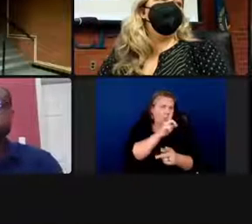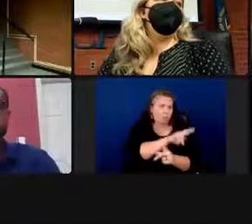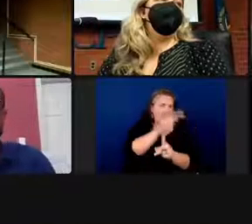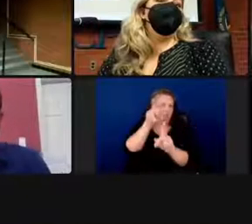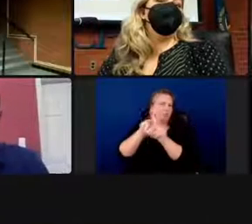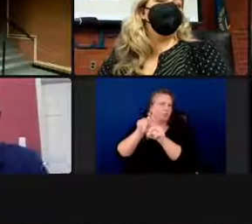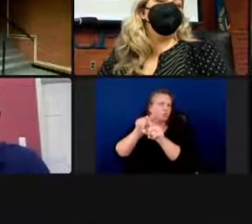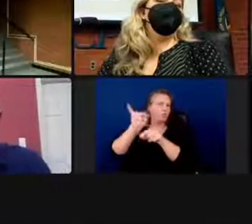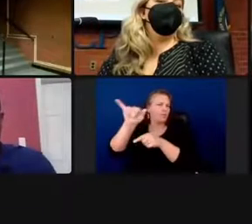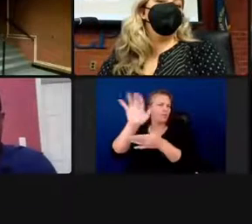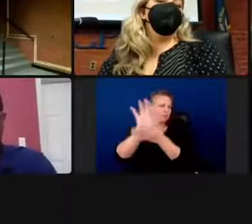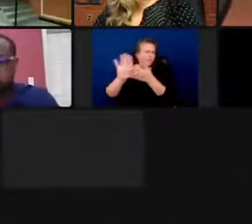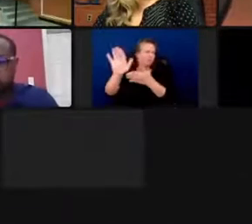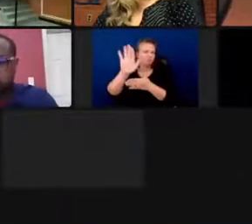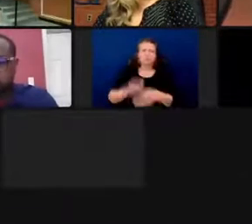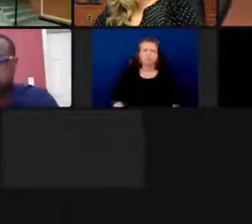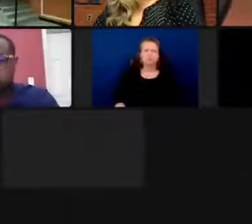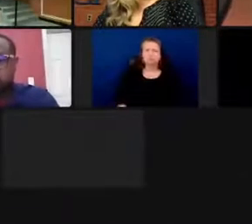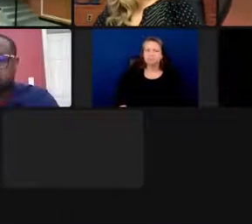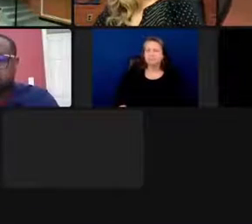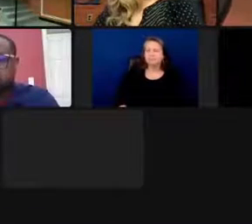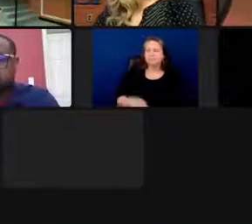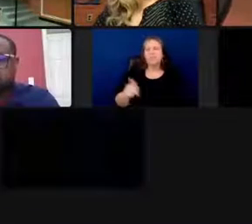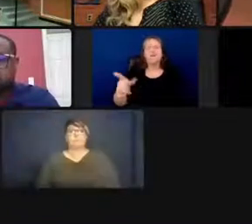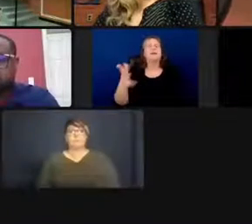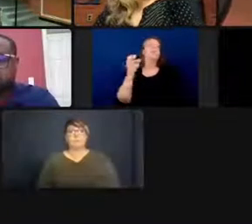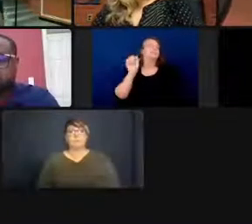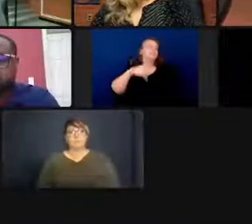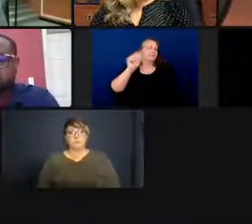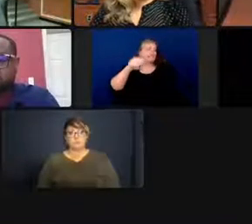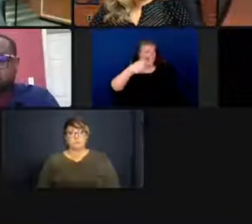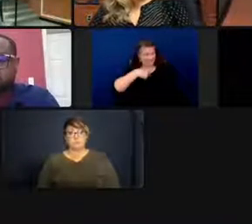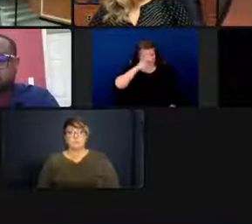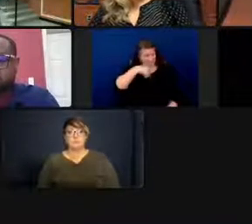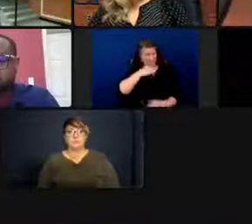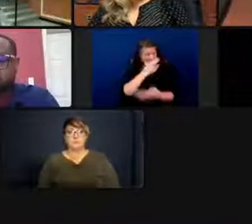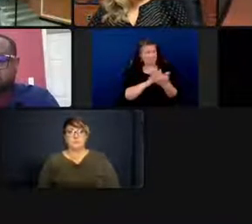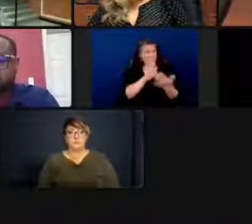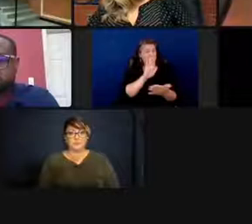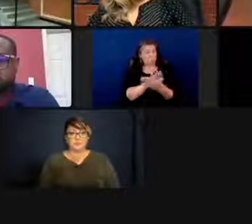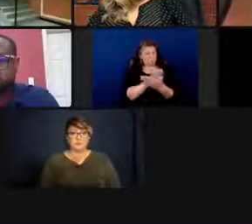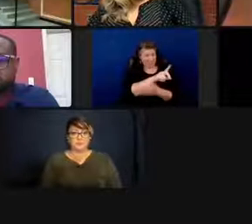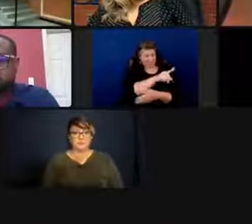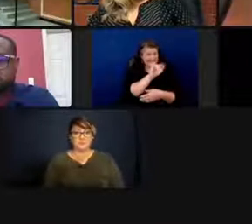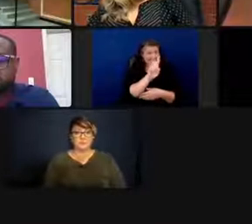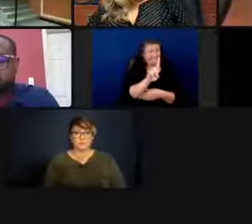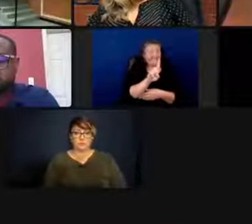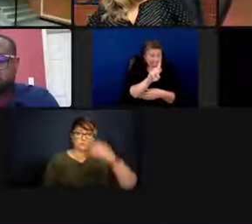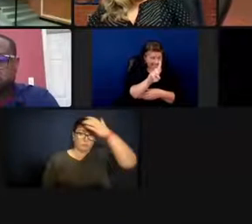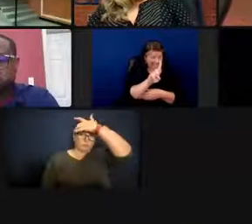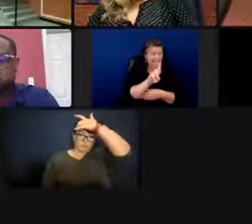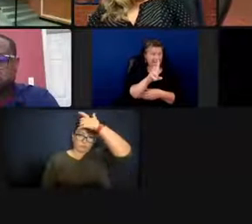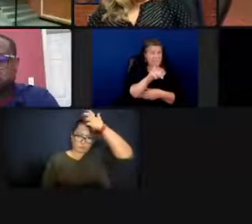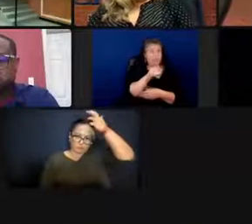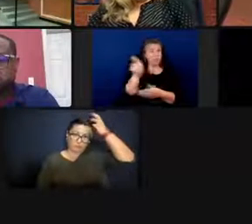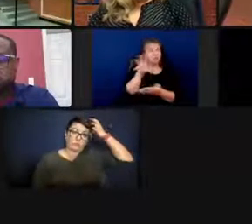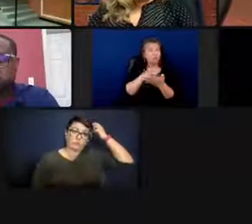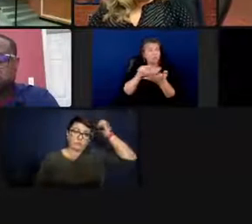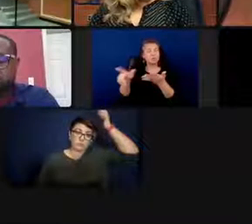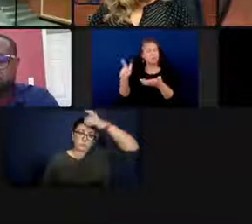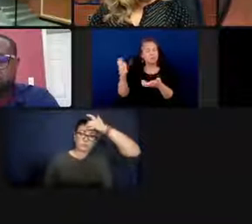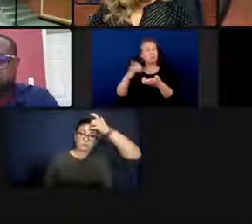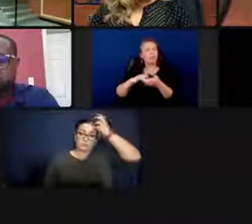يتطبق على المؤسسات الثانية. نعم، أنا أعرف بأن هناك طلاب ومدارس قاموا